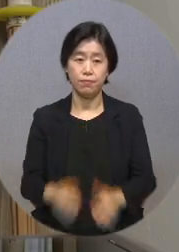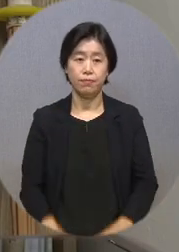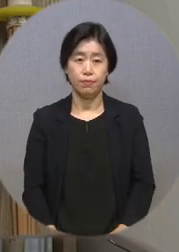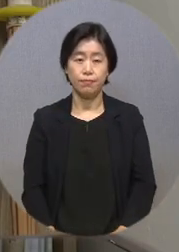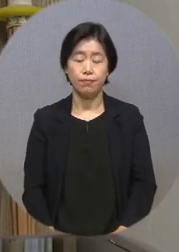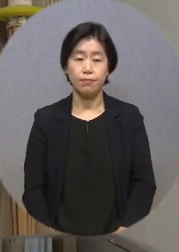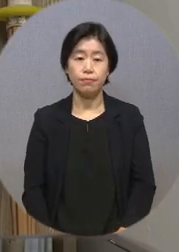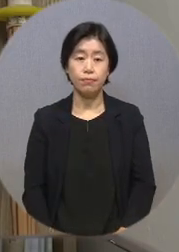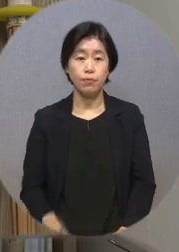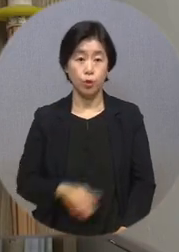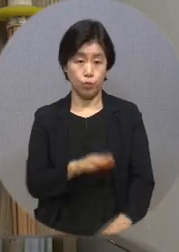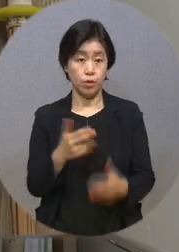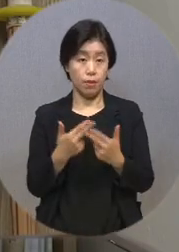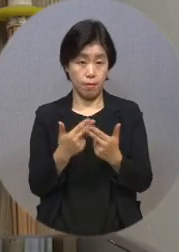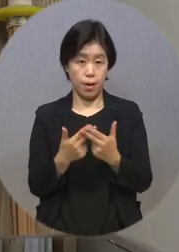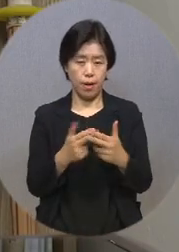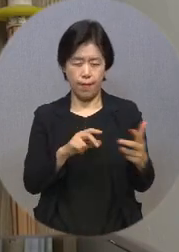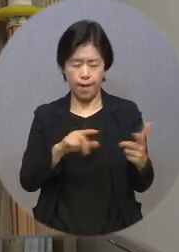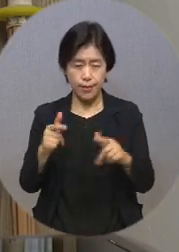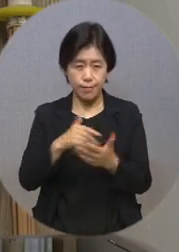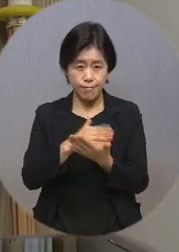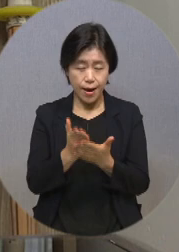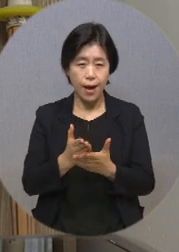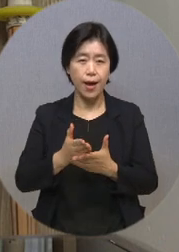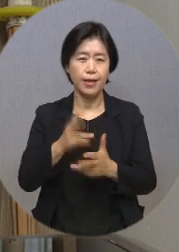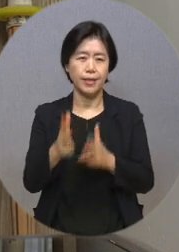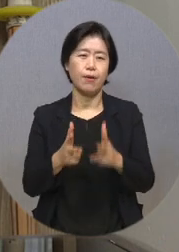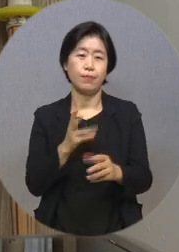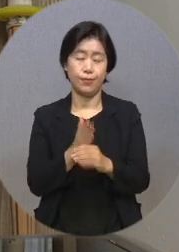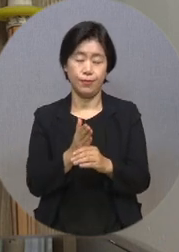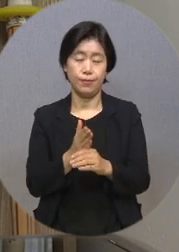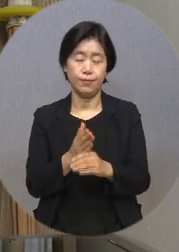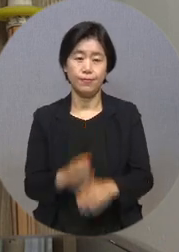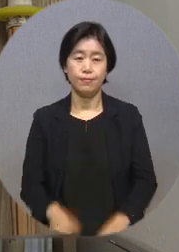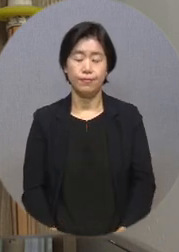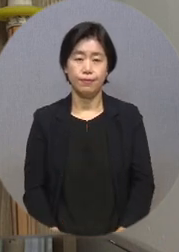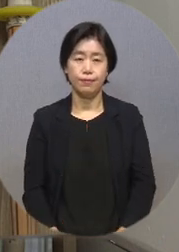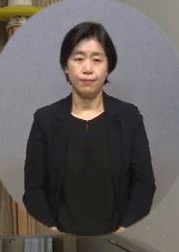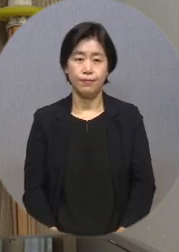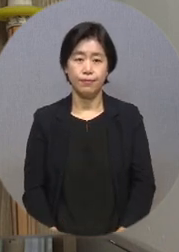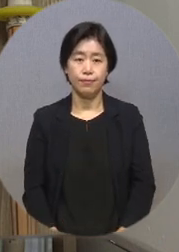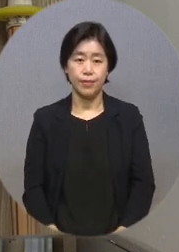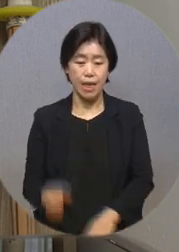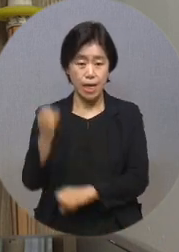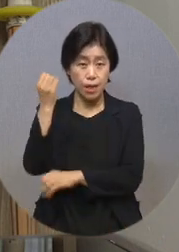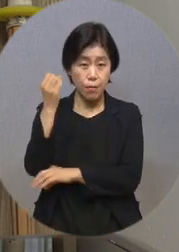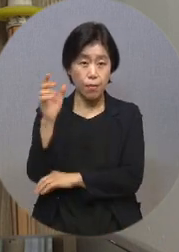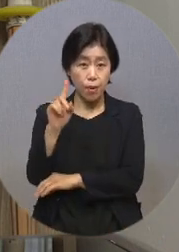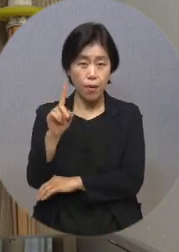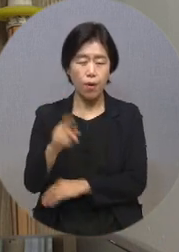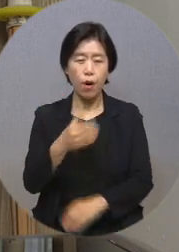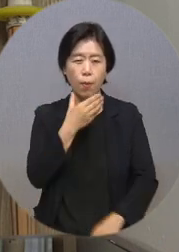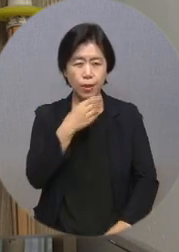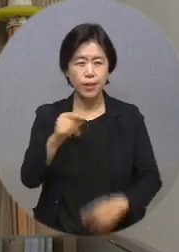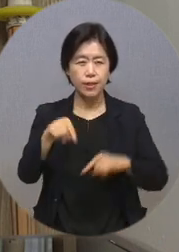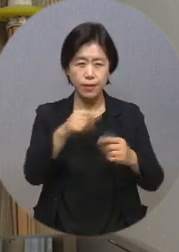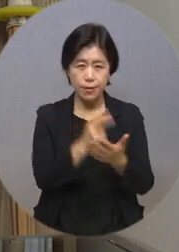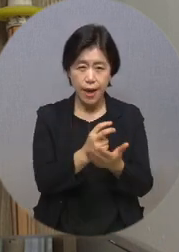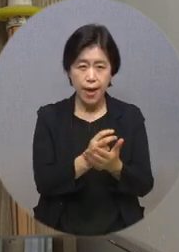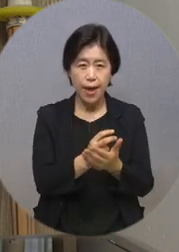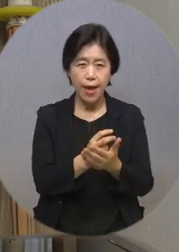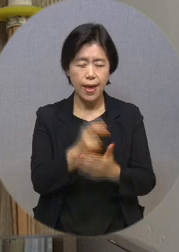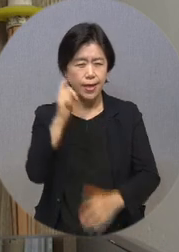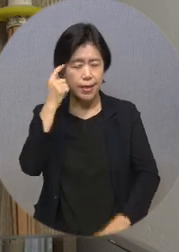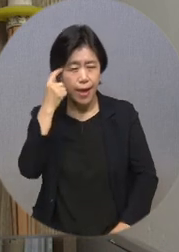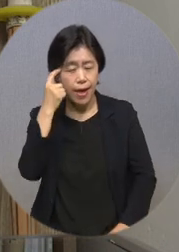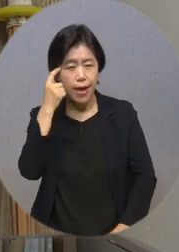굉장히 다양한 사업들을 하고 있습니다. 사실 기본적인 것들은 복지정책 발굴과 의제 발굴 이런 것들이